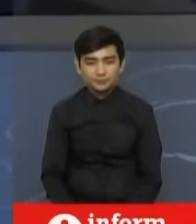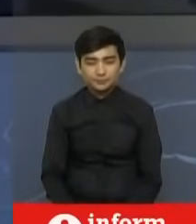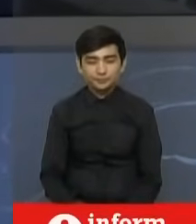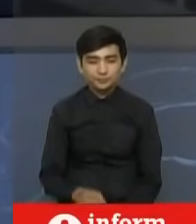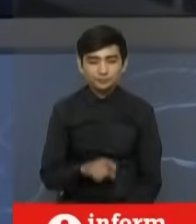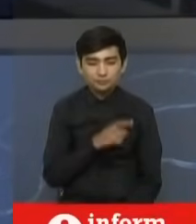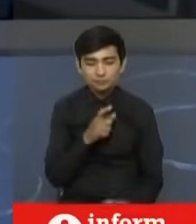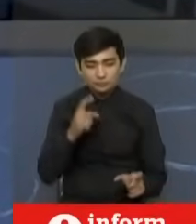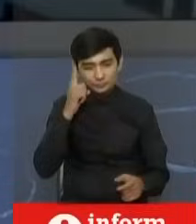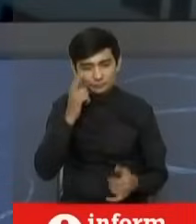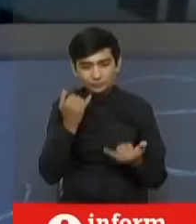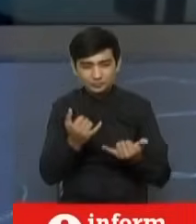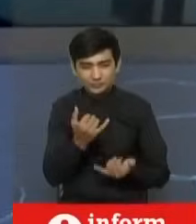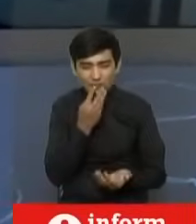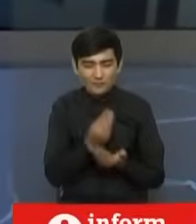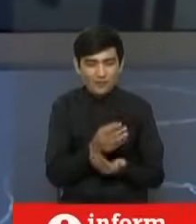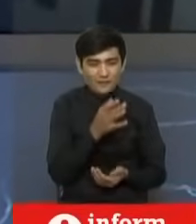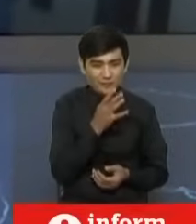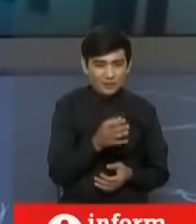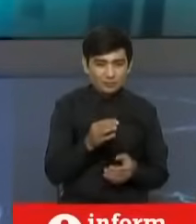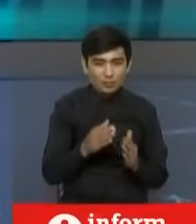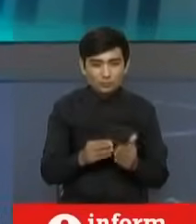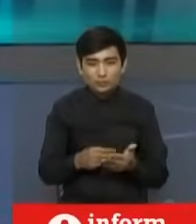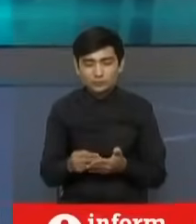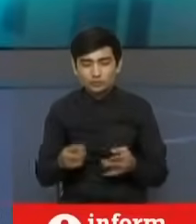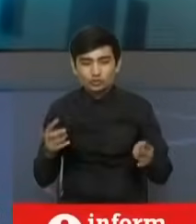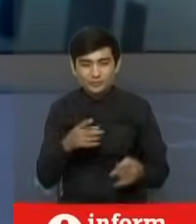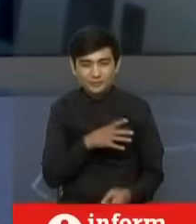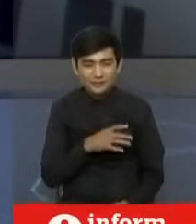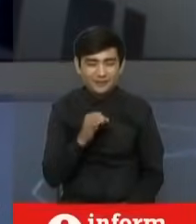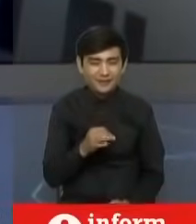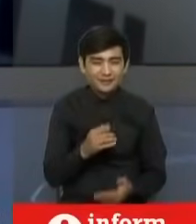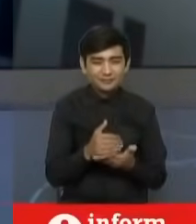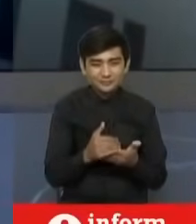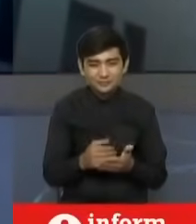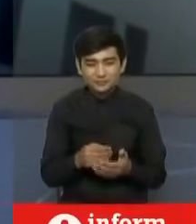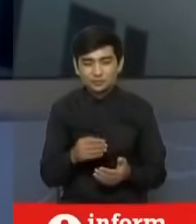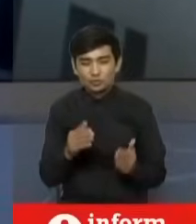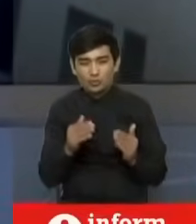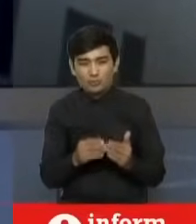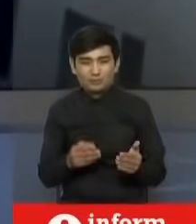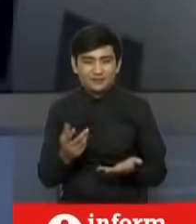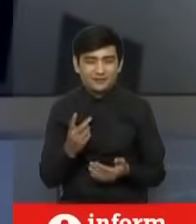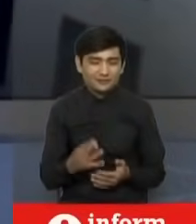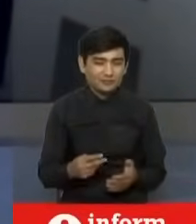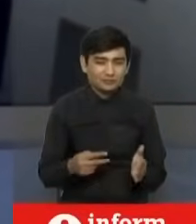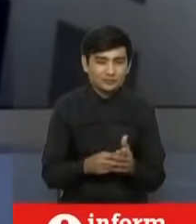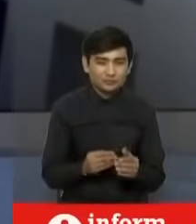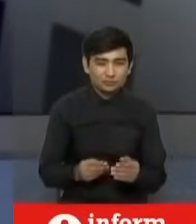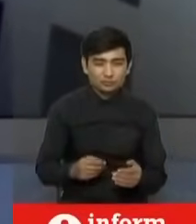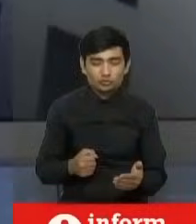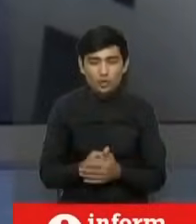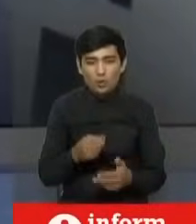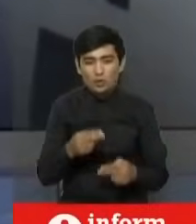Эксперты считают, сейчас самое время приобретать недвижимость. По прогнозам, жилье не будет дорожать до конца года, а возможно даже